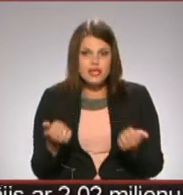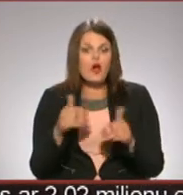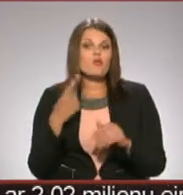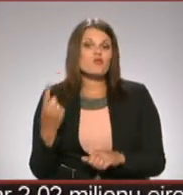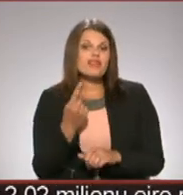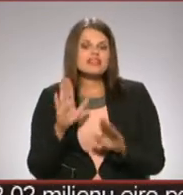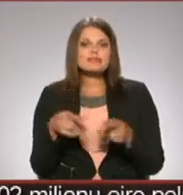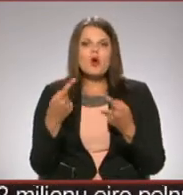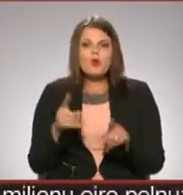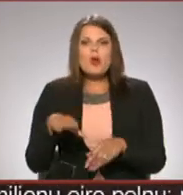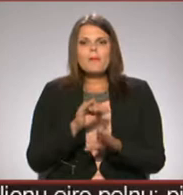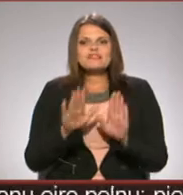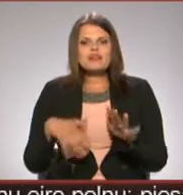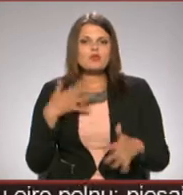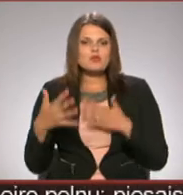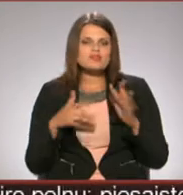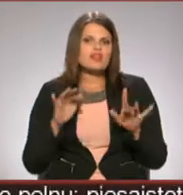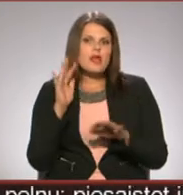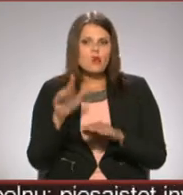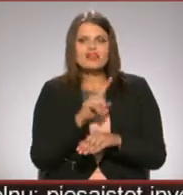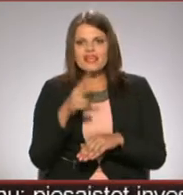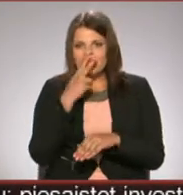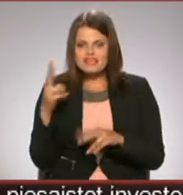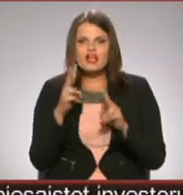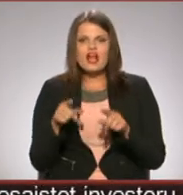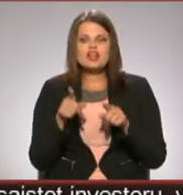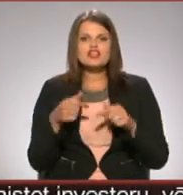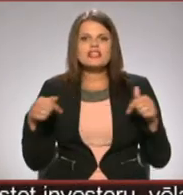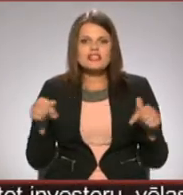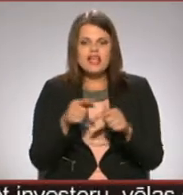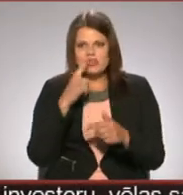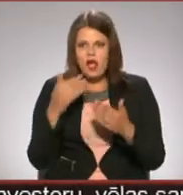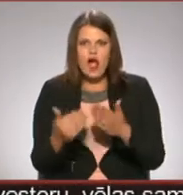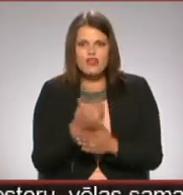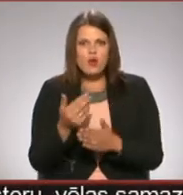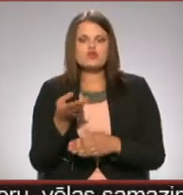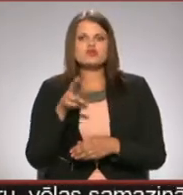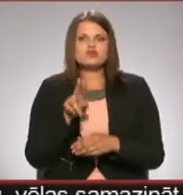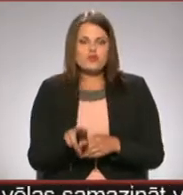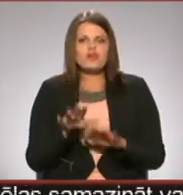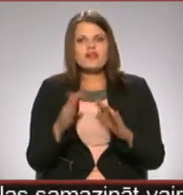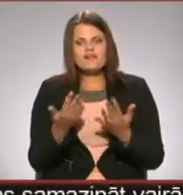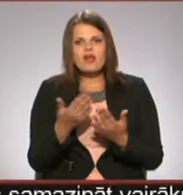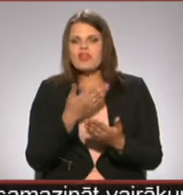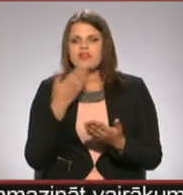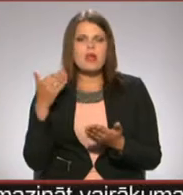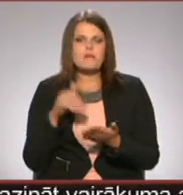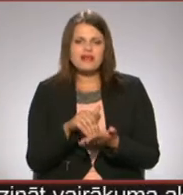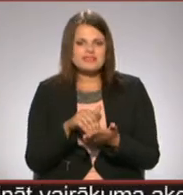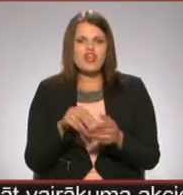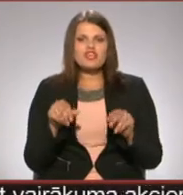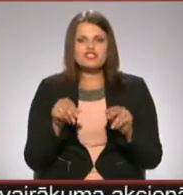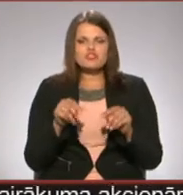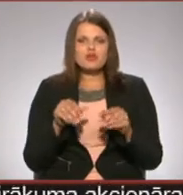Vienīgais, par ko mēs varētu uztraukties nākotnē, ir jāskatās, kā šīs teritorijas atjaunosies un vai nepastāvēs